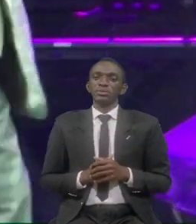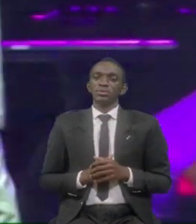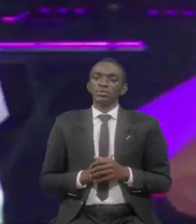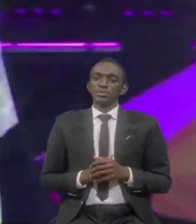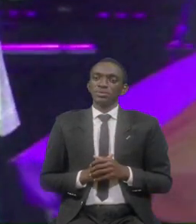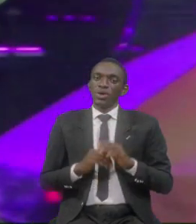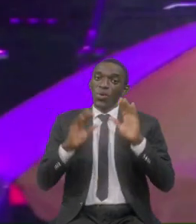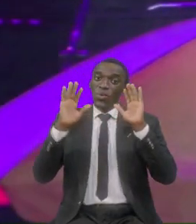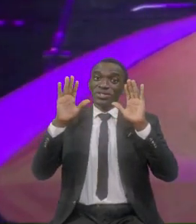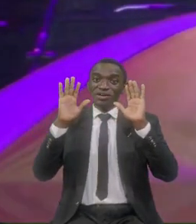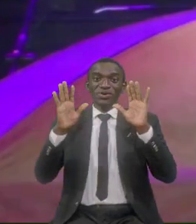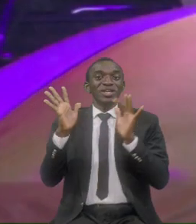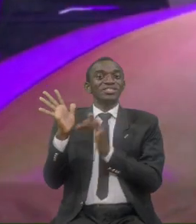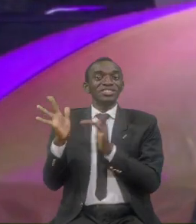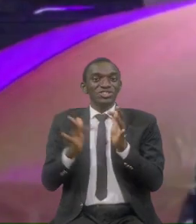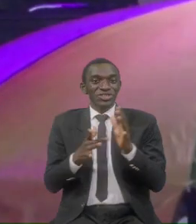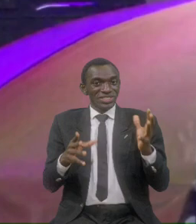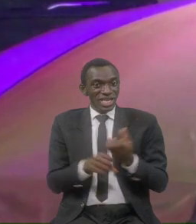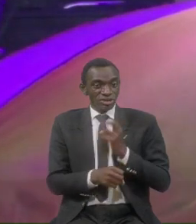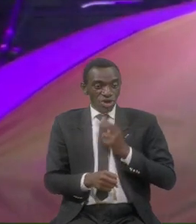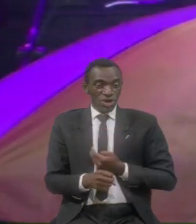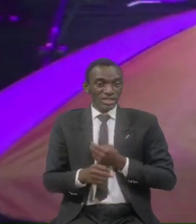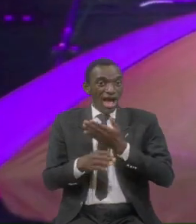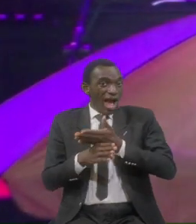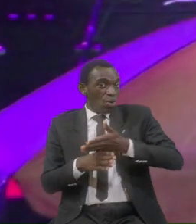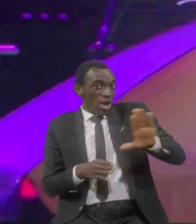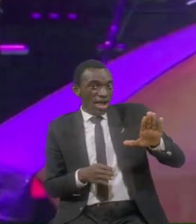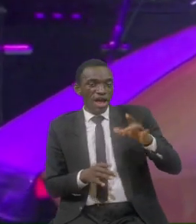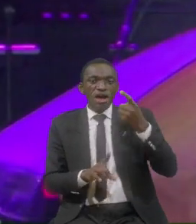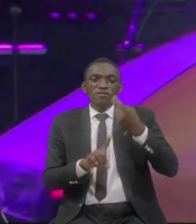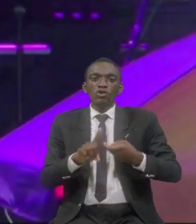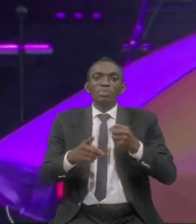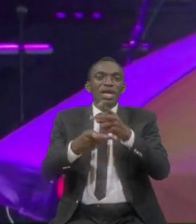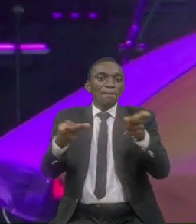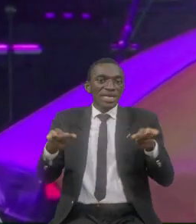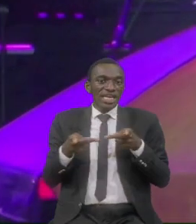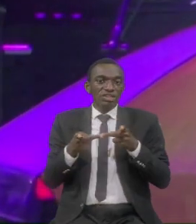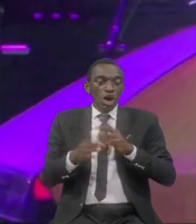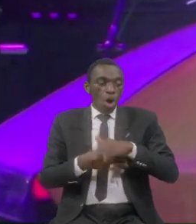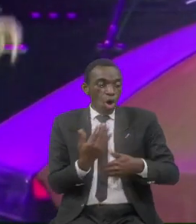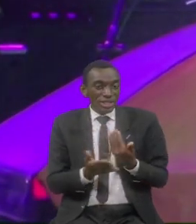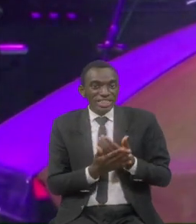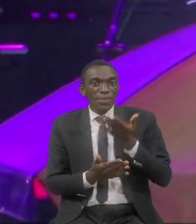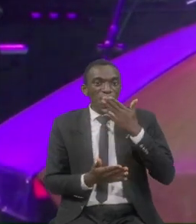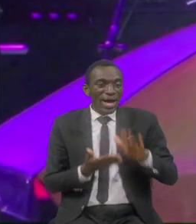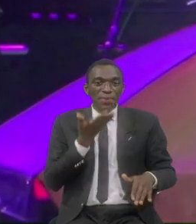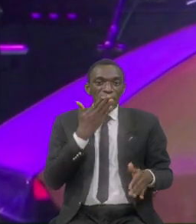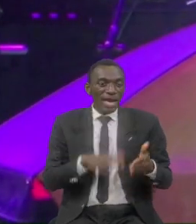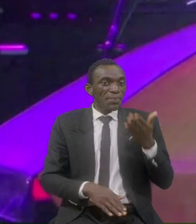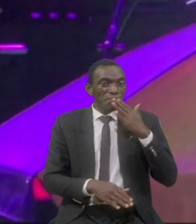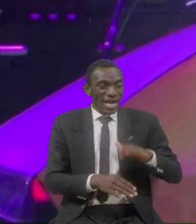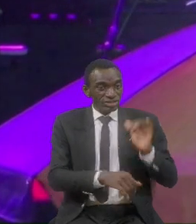takes us away from the place all those sins overcame us in the past.